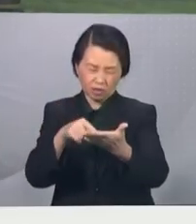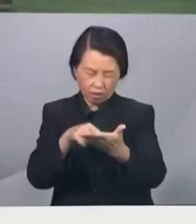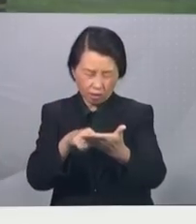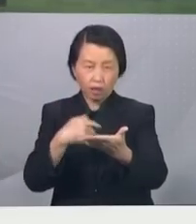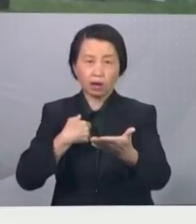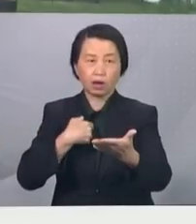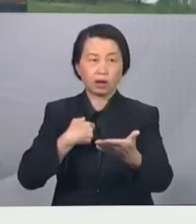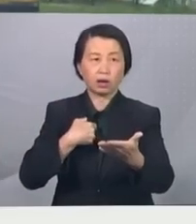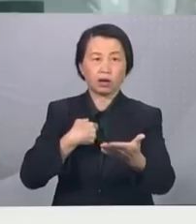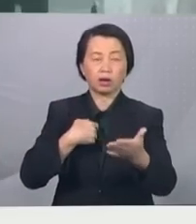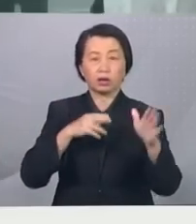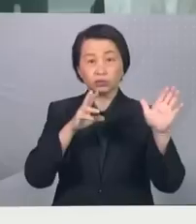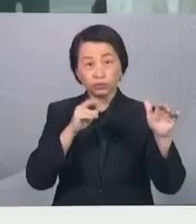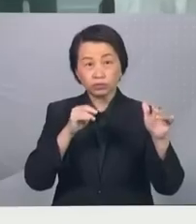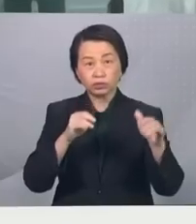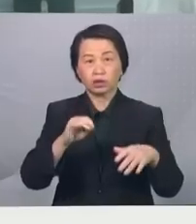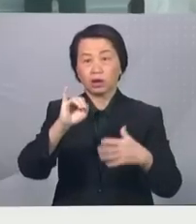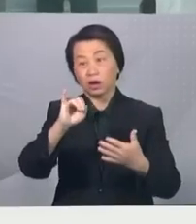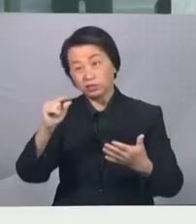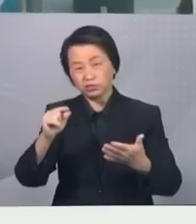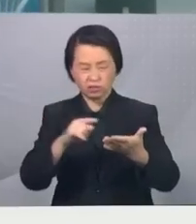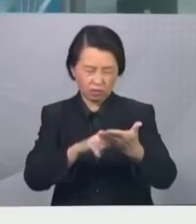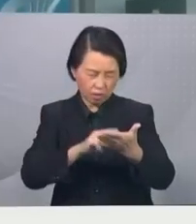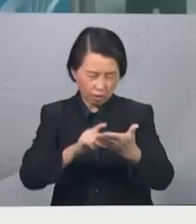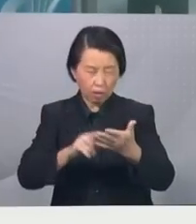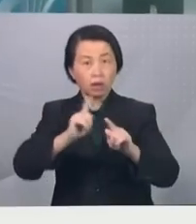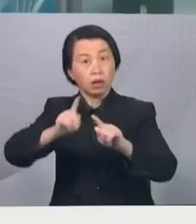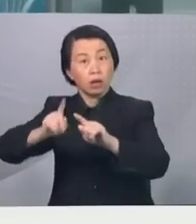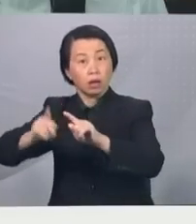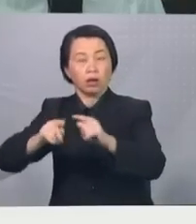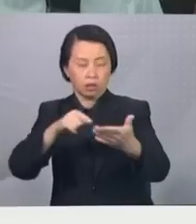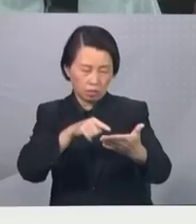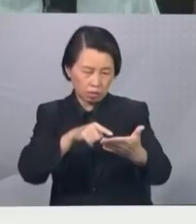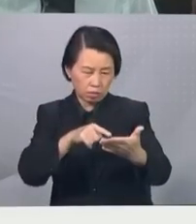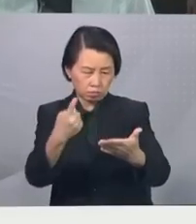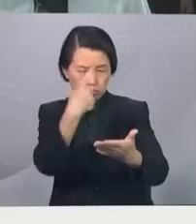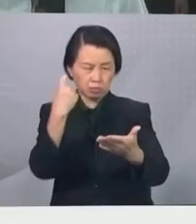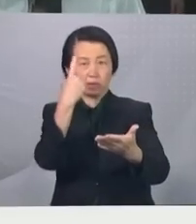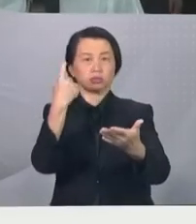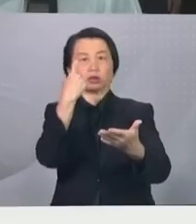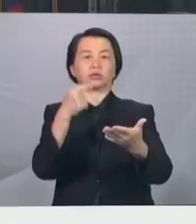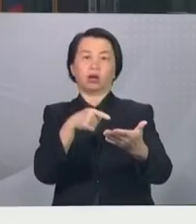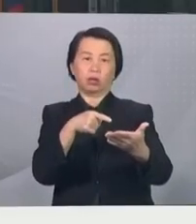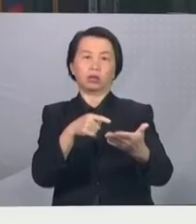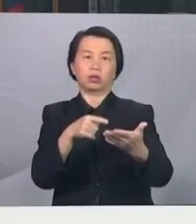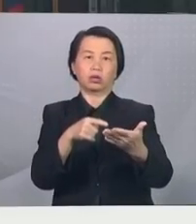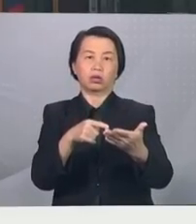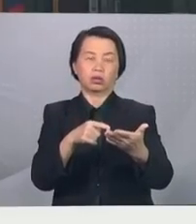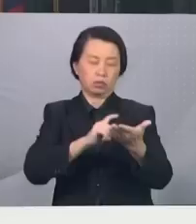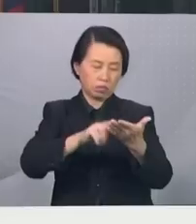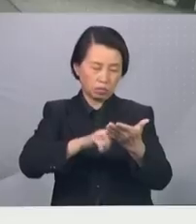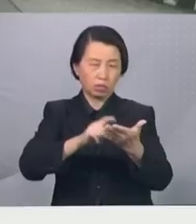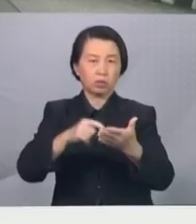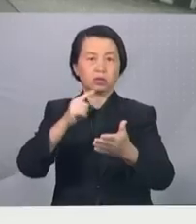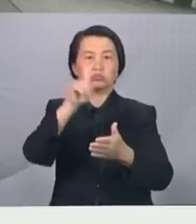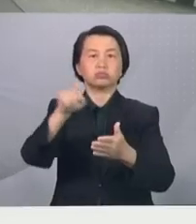FB dan berbagai-bagai lagi yang mempersoalkan tentang